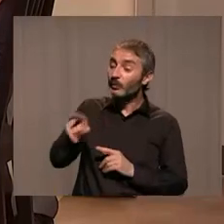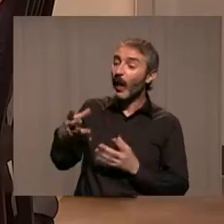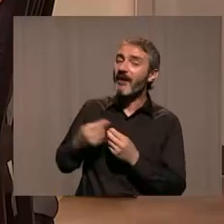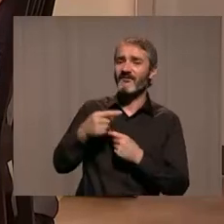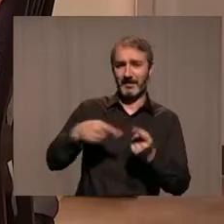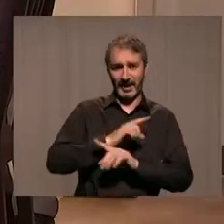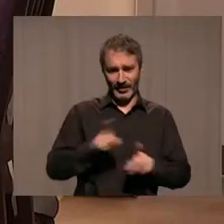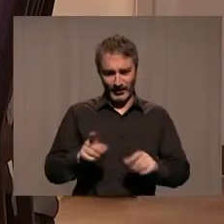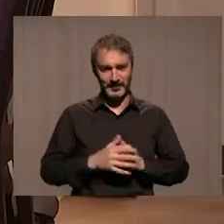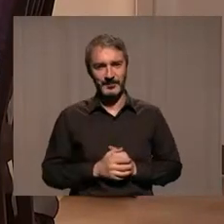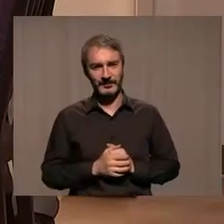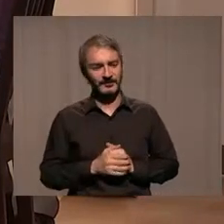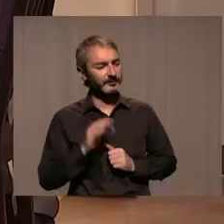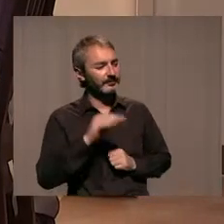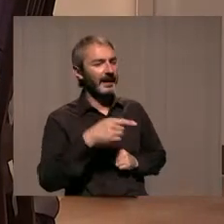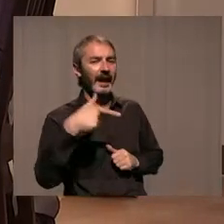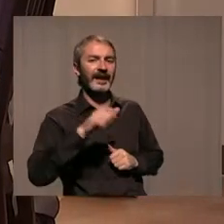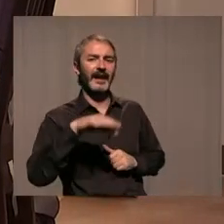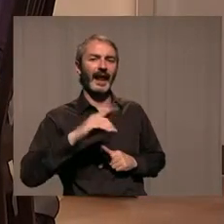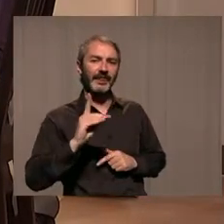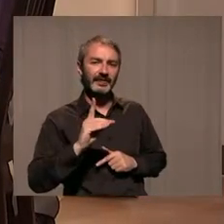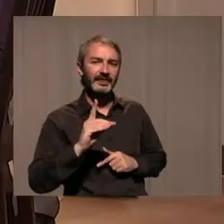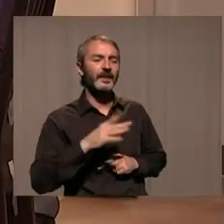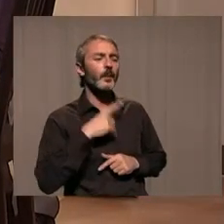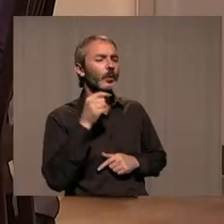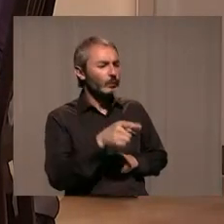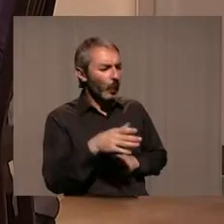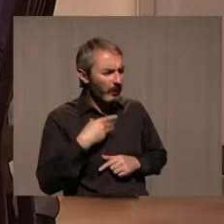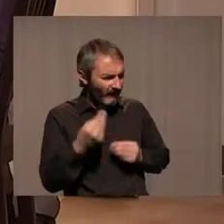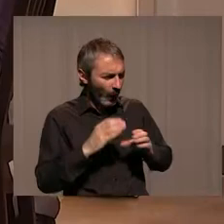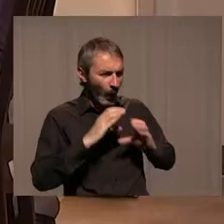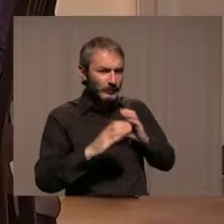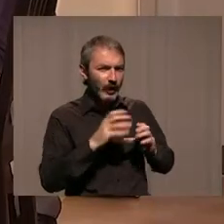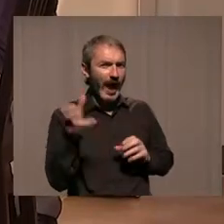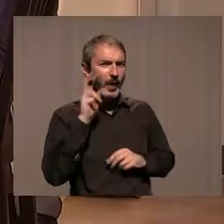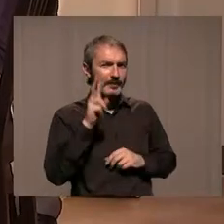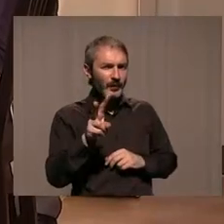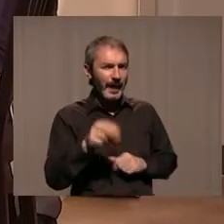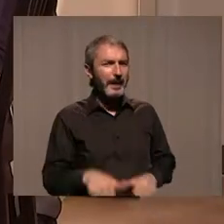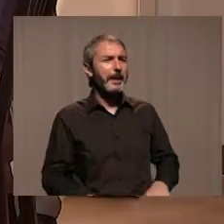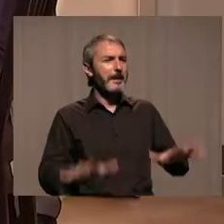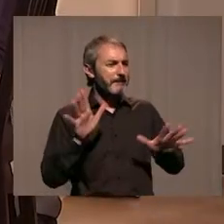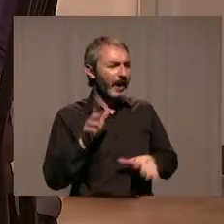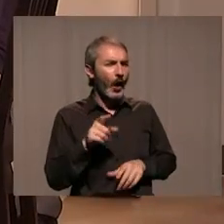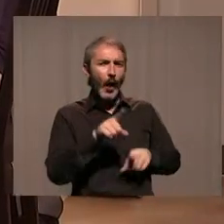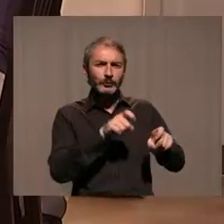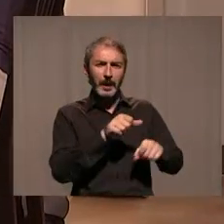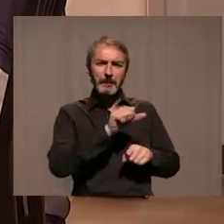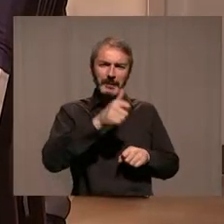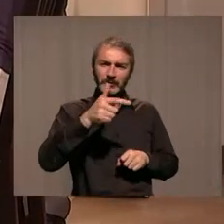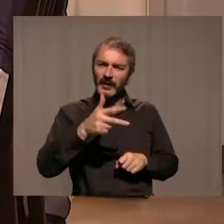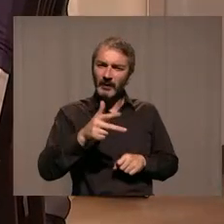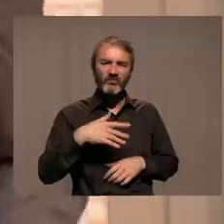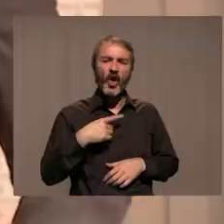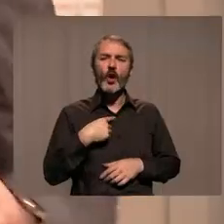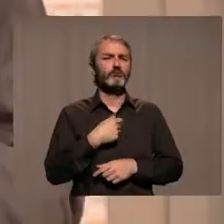una mica. I el Gerard, també té la seva història, perquè tu volies fer comunicació audiovisual, però aquí no hi havia ni primera opció, ni segona, ni tercera. Va dir, si